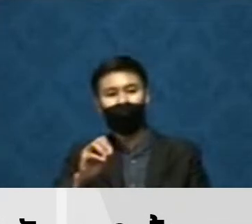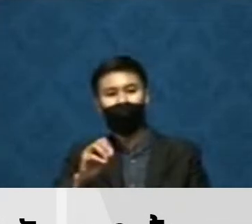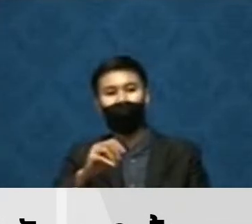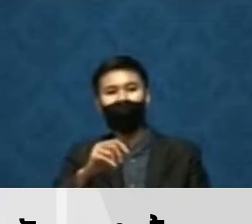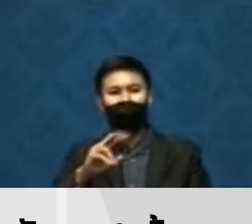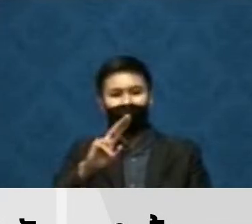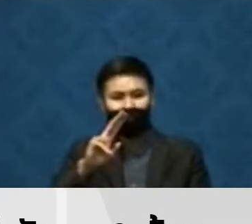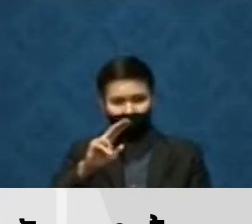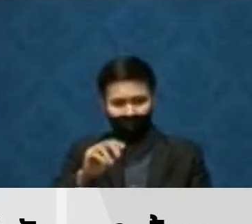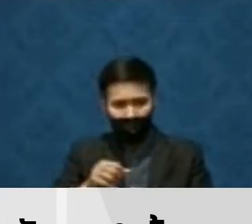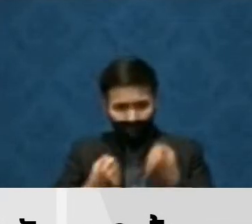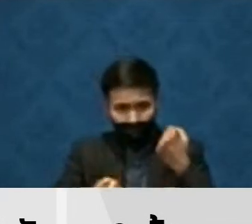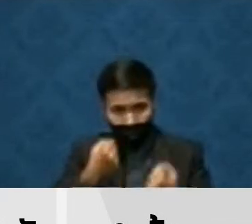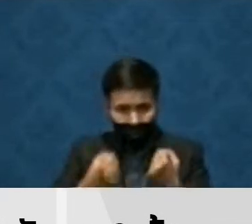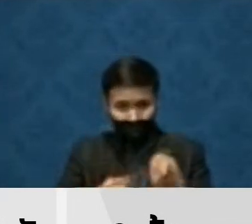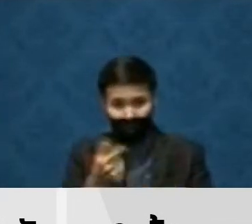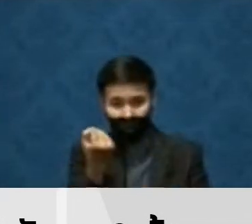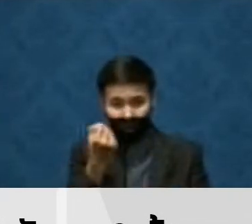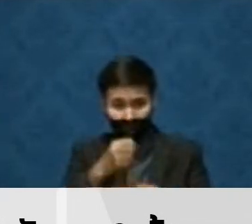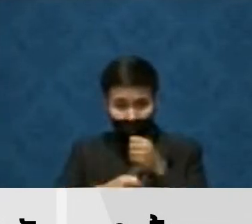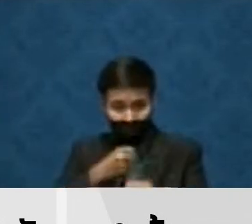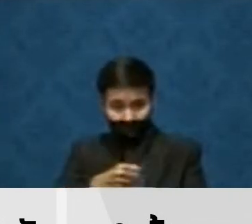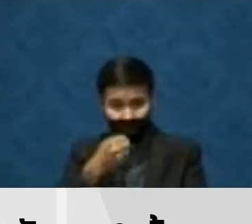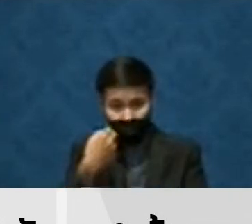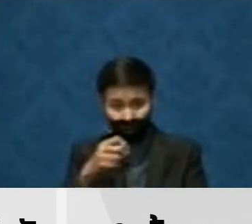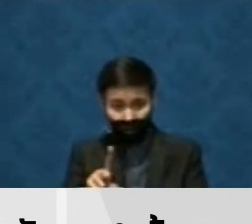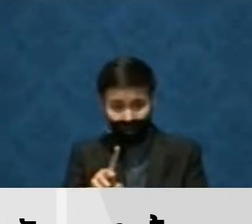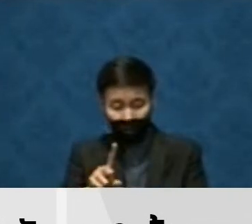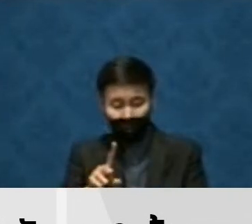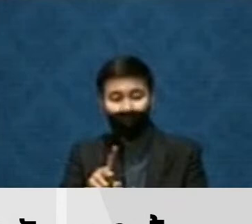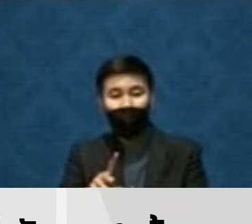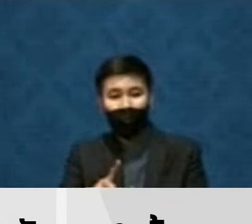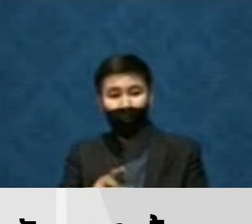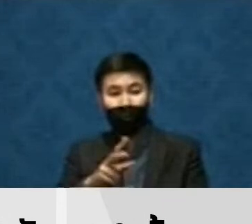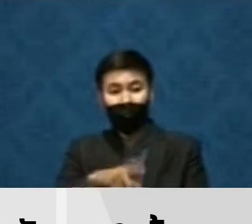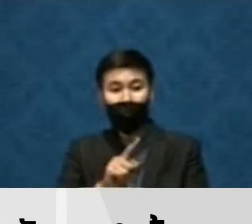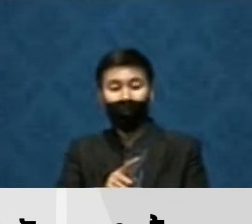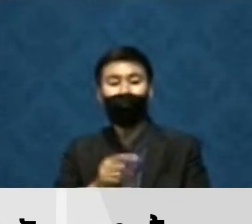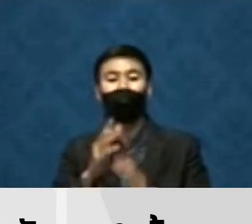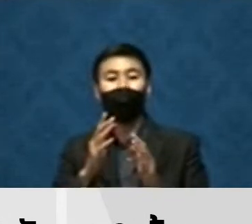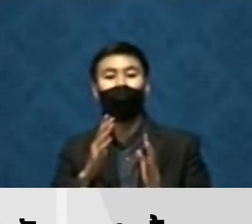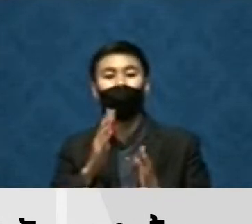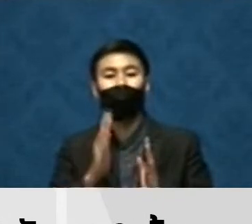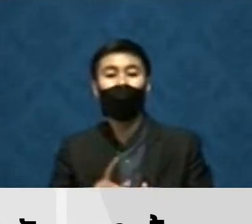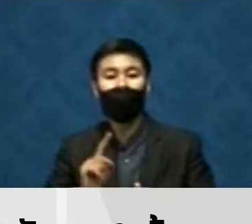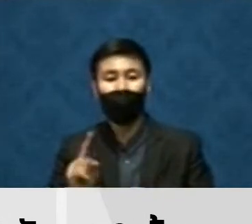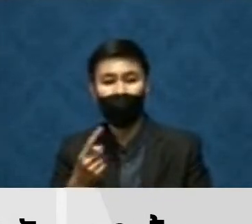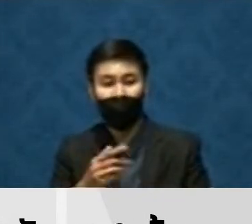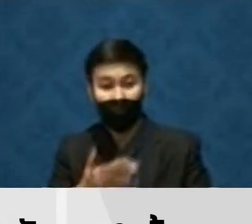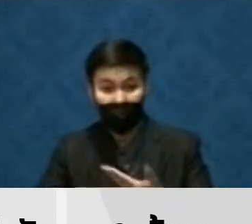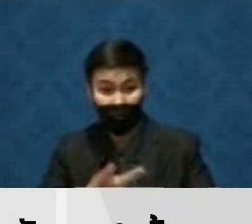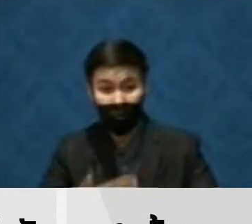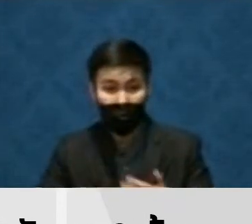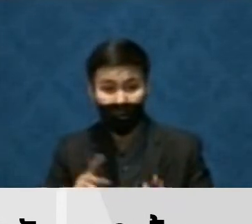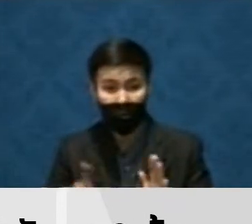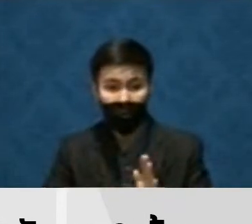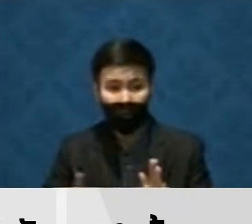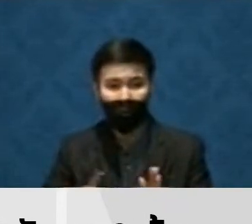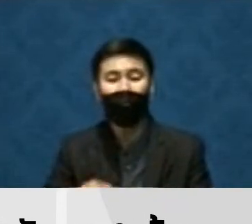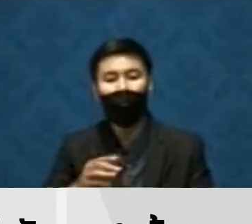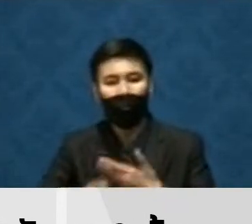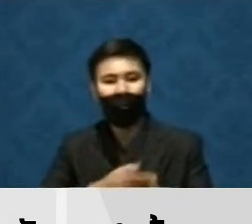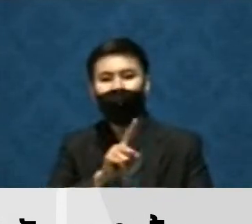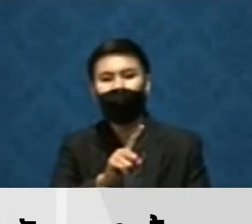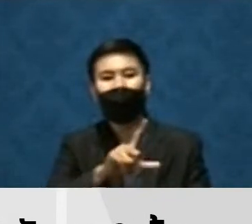วาระตก็พออยากได้คันใหม่ให้กับประธานคนใหม่ก็ไปขายทอดตลาดธนาคารขายเขาที่ 1ขาย 1900000